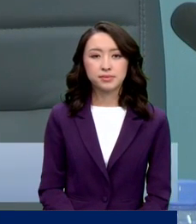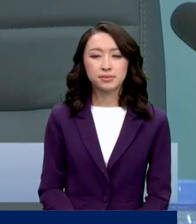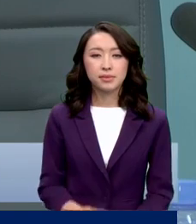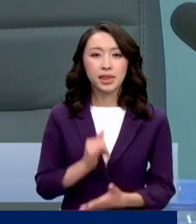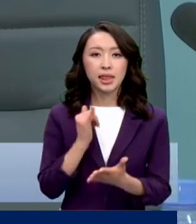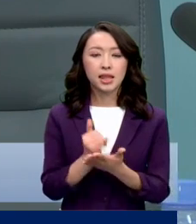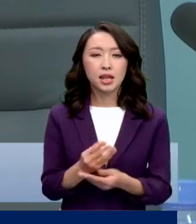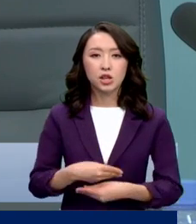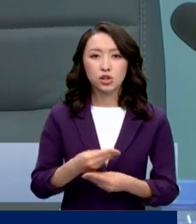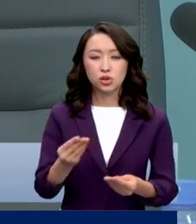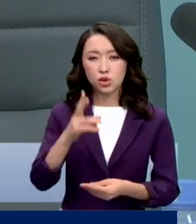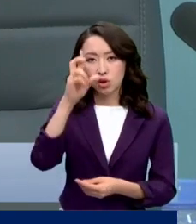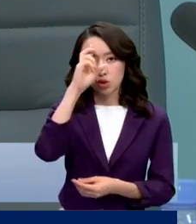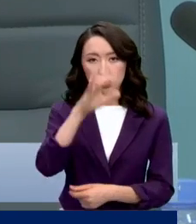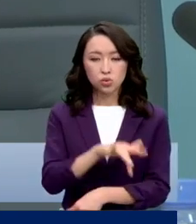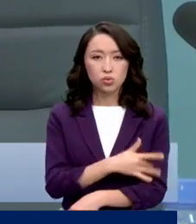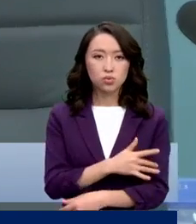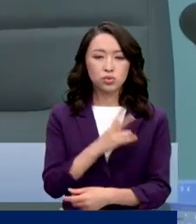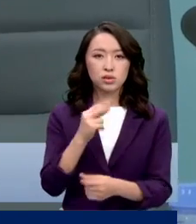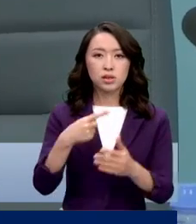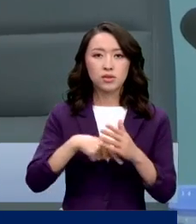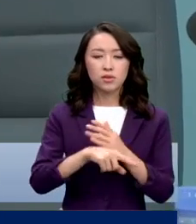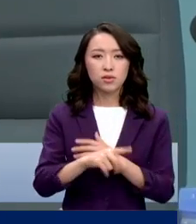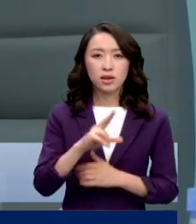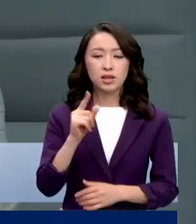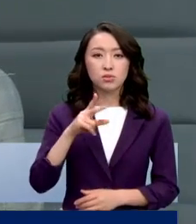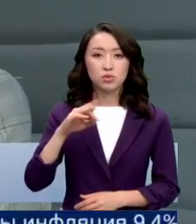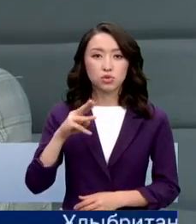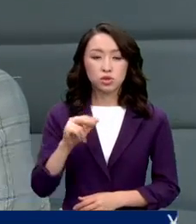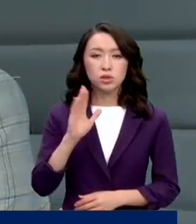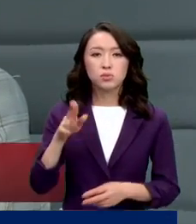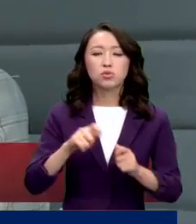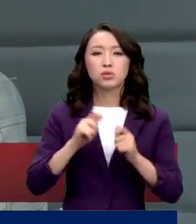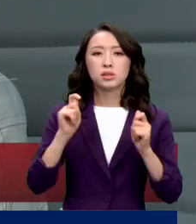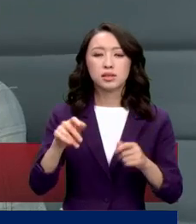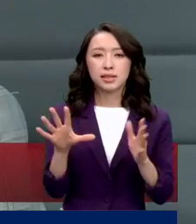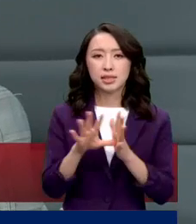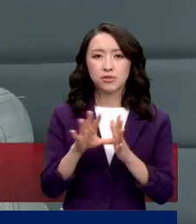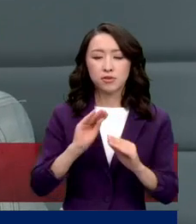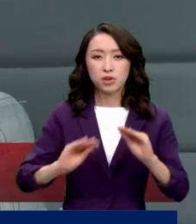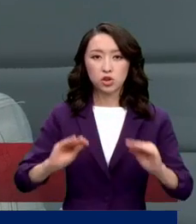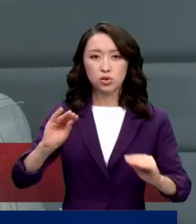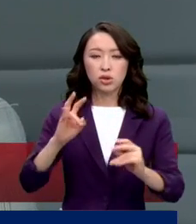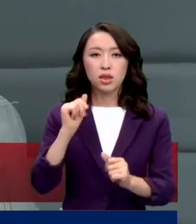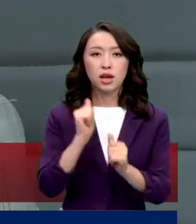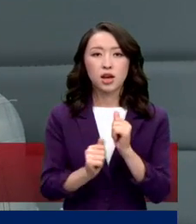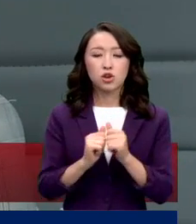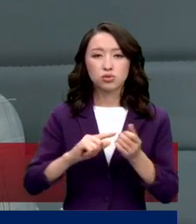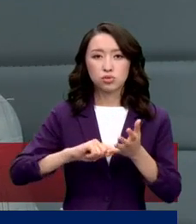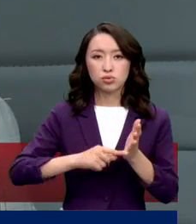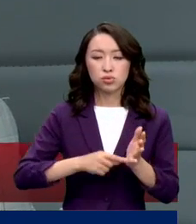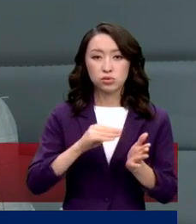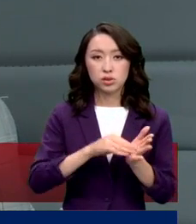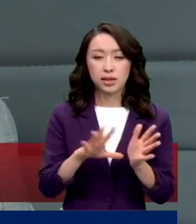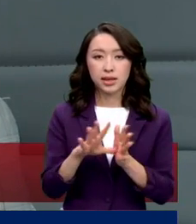Для доступности государственных услуг на базе отделения Казпочты будут созданы цифровые точки. На каждую цифровую